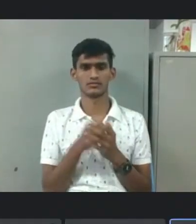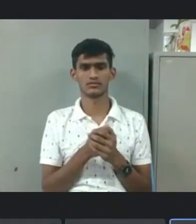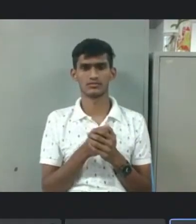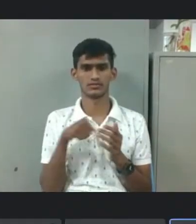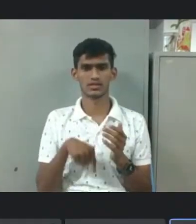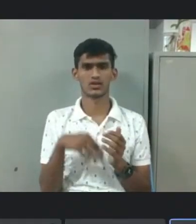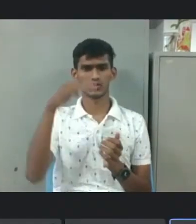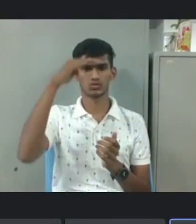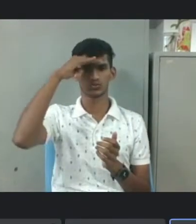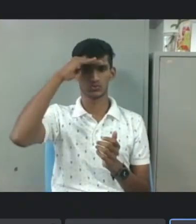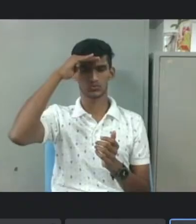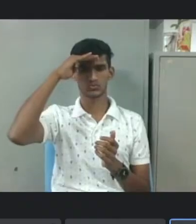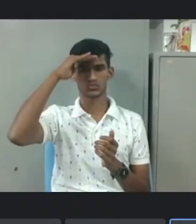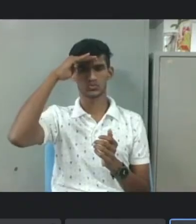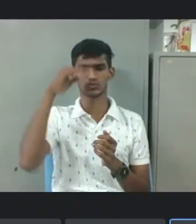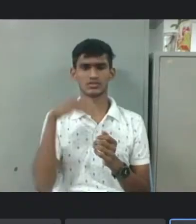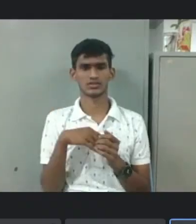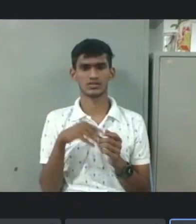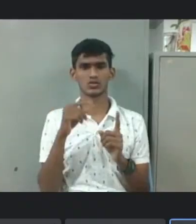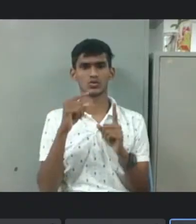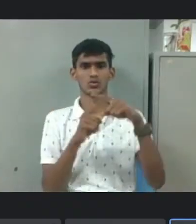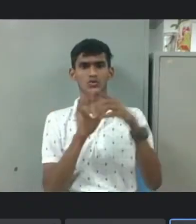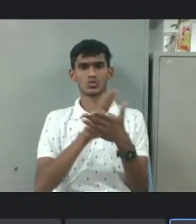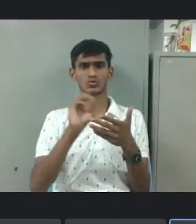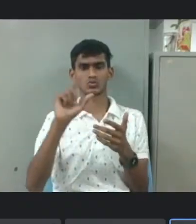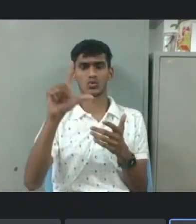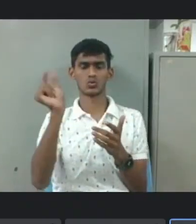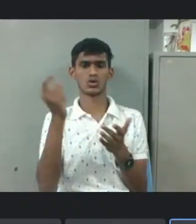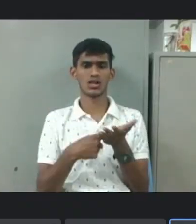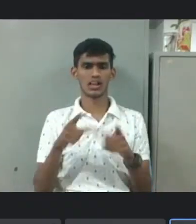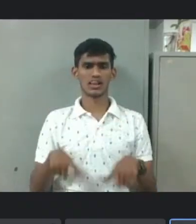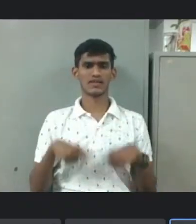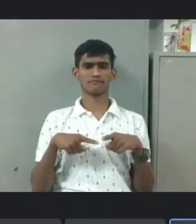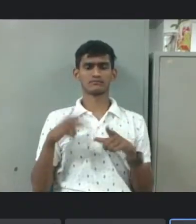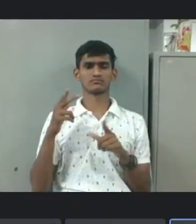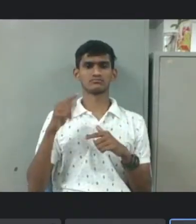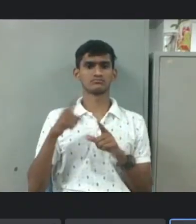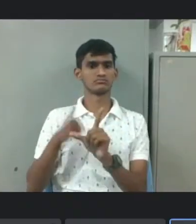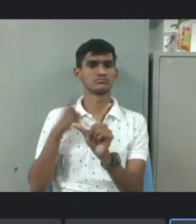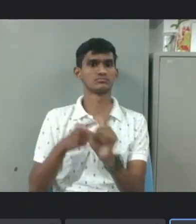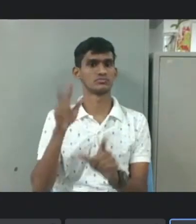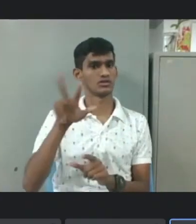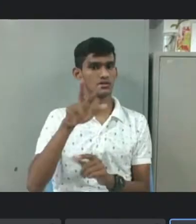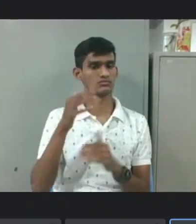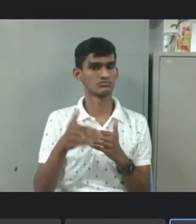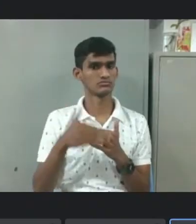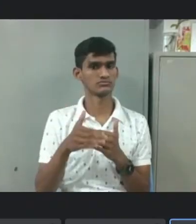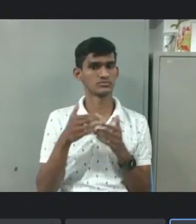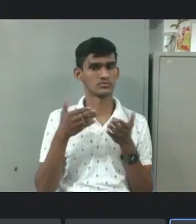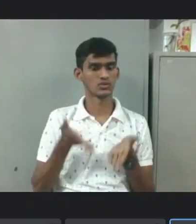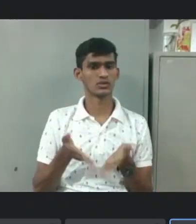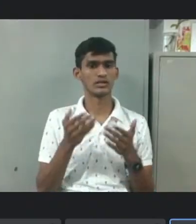ഞാനിവിടെ തൃശ്ശൂര് വന്നിട്ട് തോളൂര് പഞ്ചായത്തില് താമസമായിട്ട് 8 വർഷമായി. ഇന്നേ വരെ ഭിന്നശേഷി ഗ്രാമസഭയ്ക്ക്